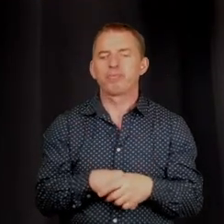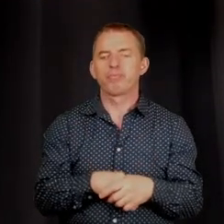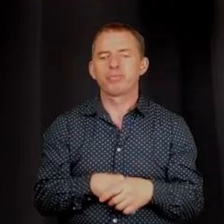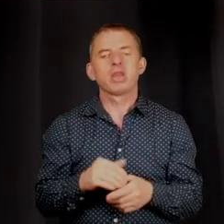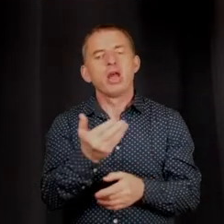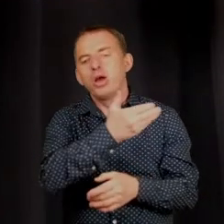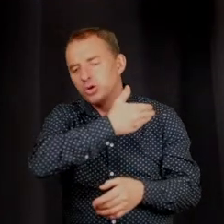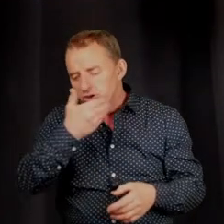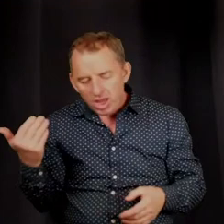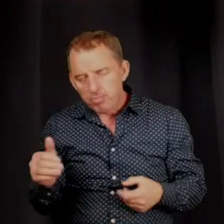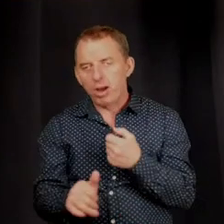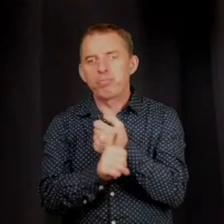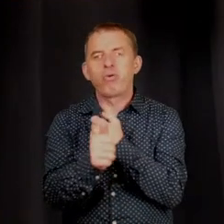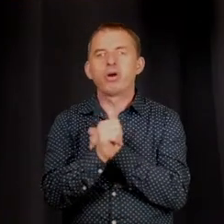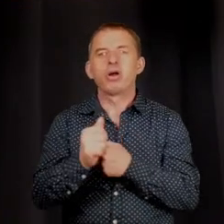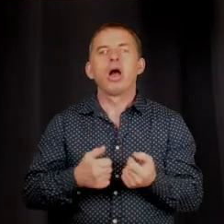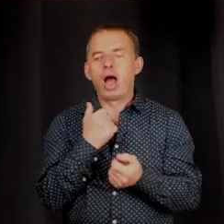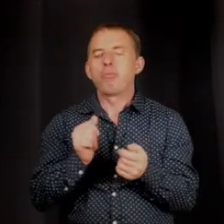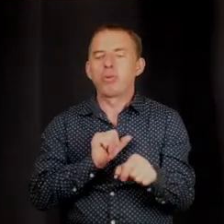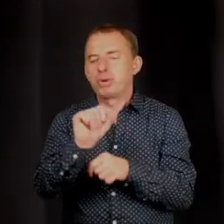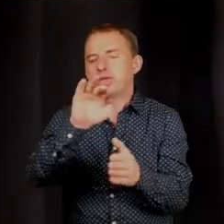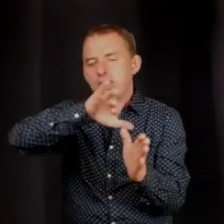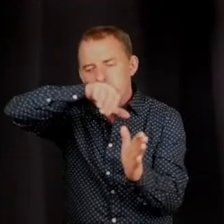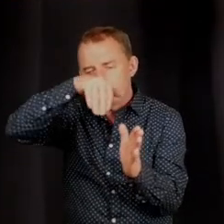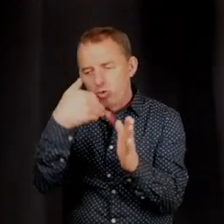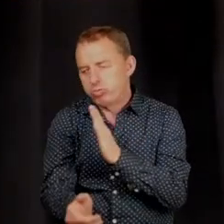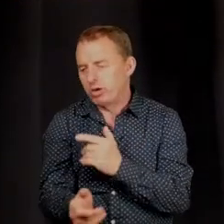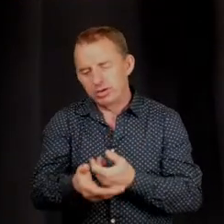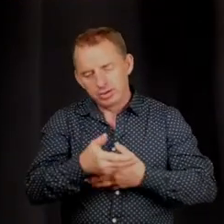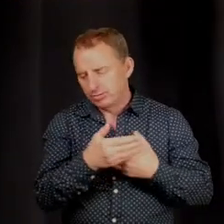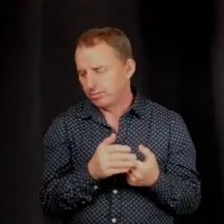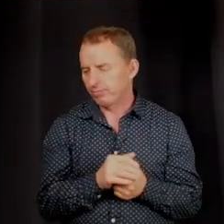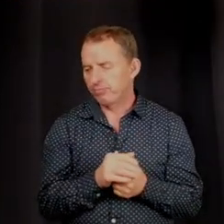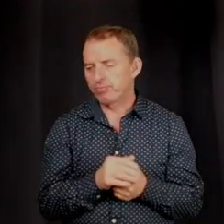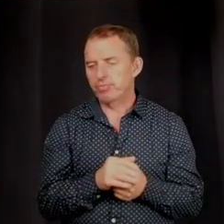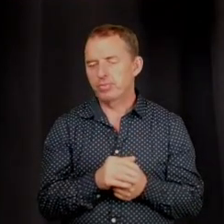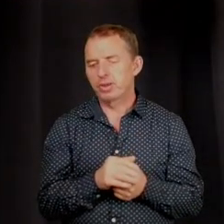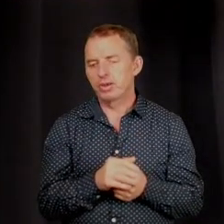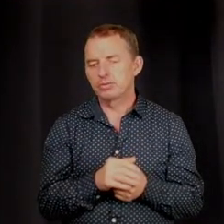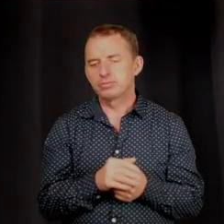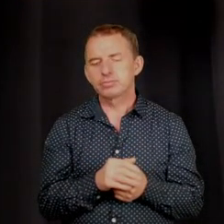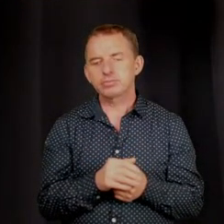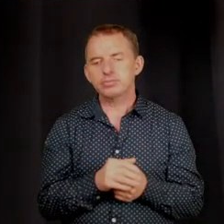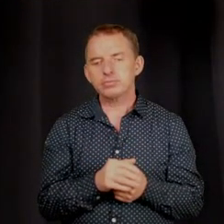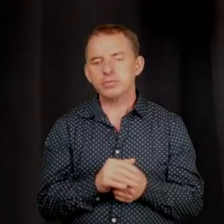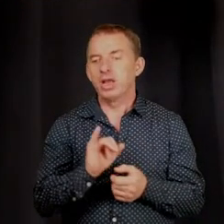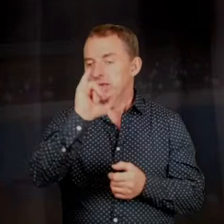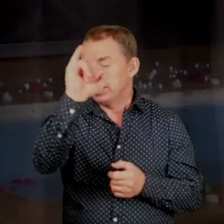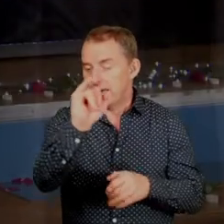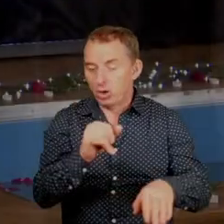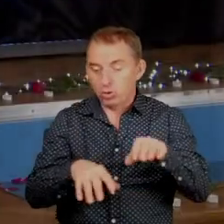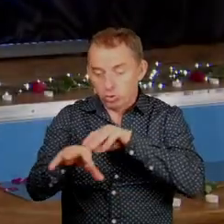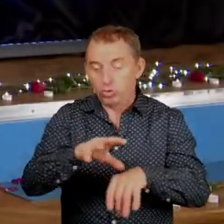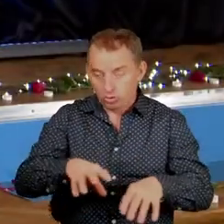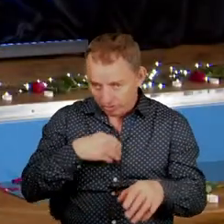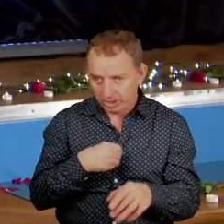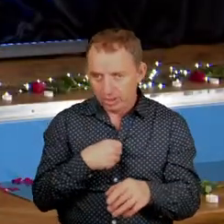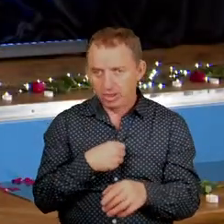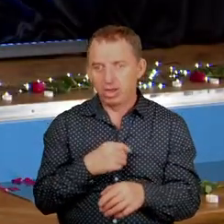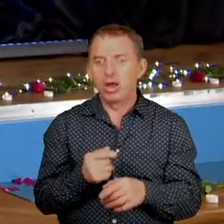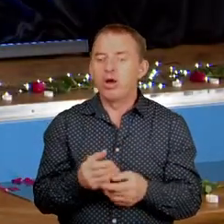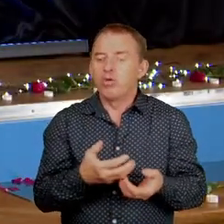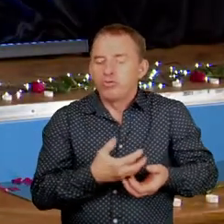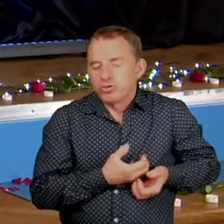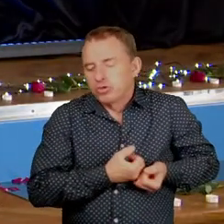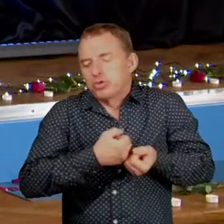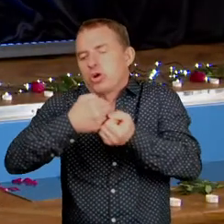Nie ma powodu, aby być zgubionym. His spirit draws us to him. Jego duch przyciąga nas do Niego.